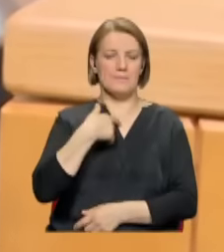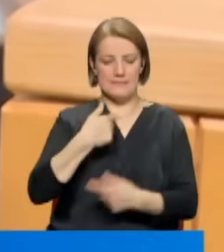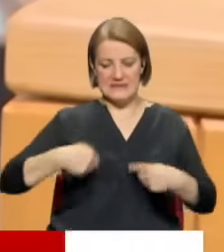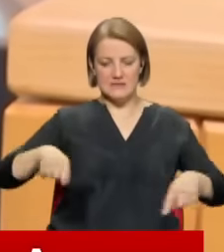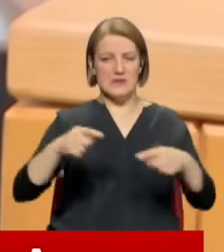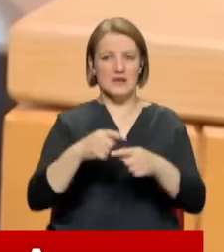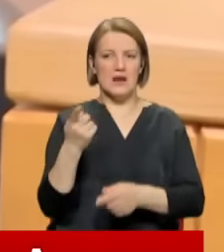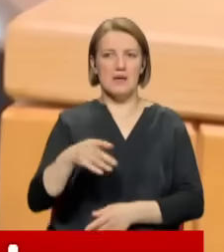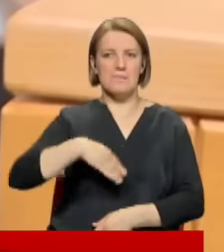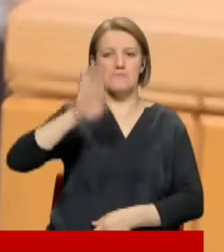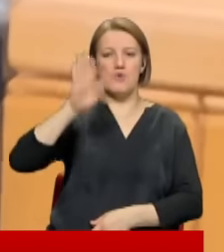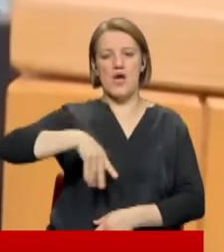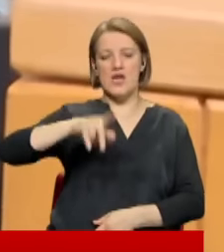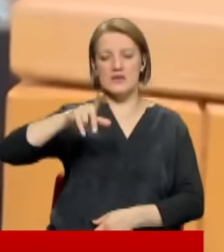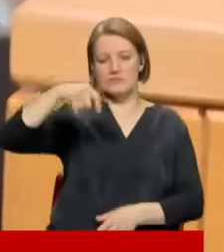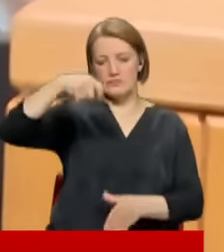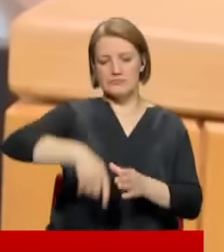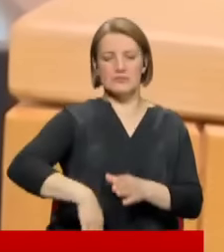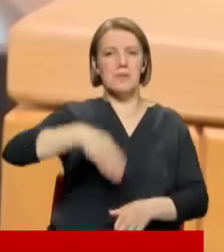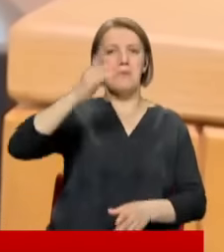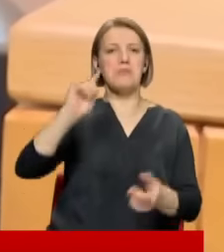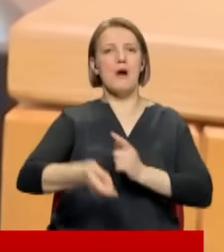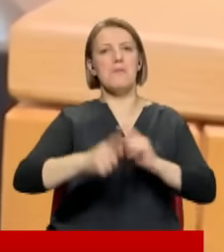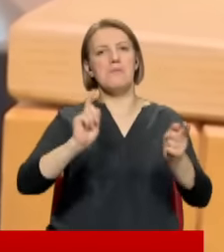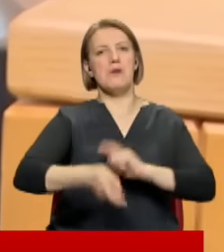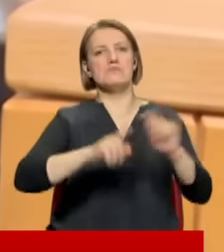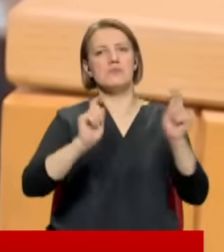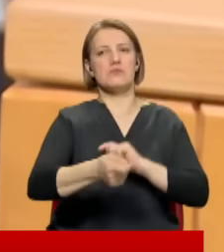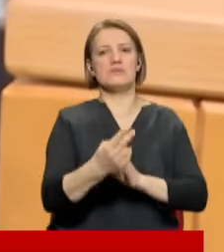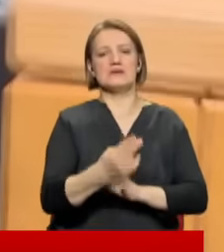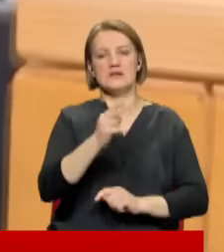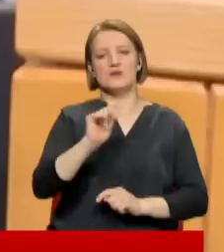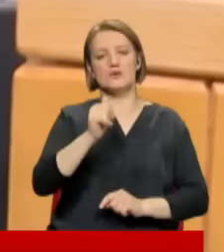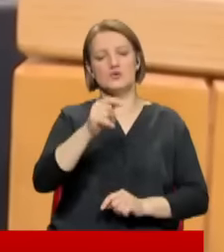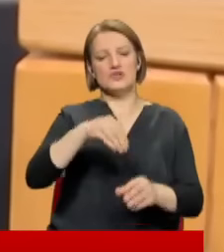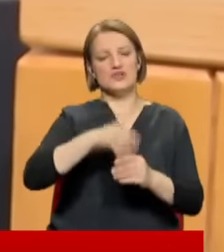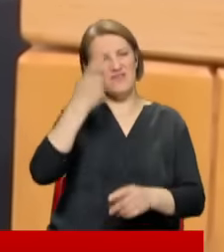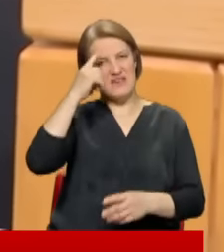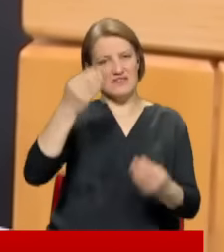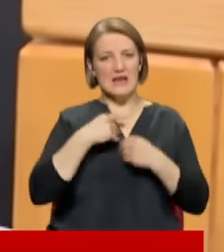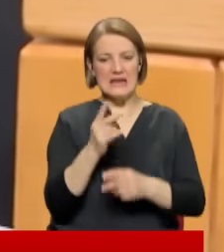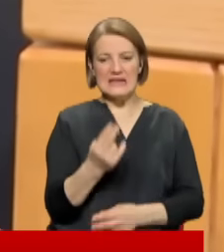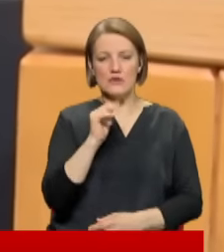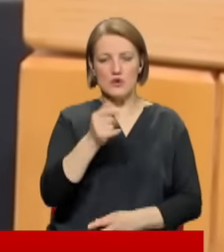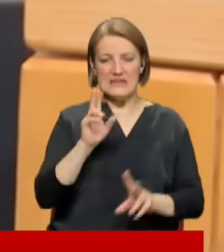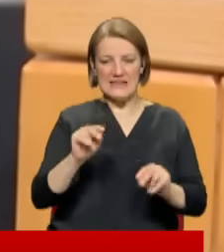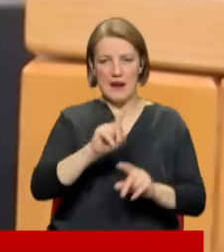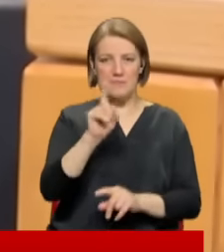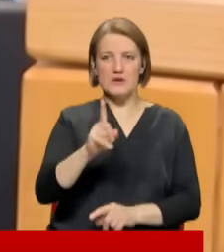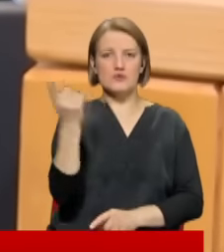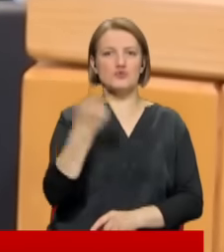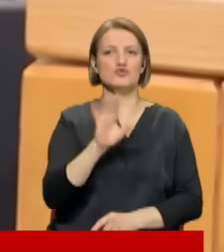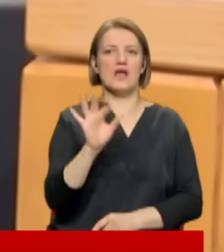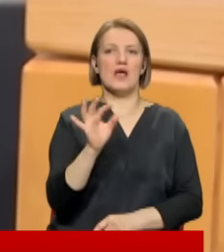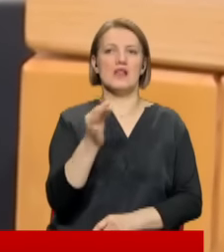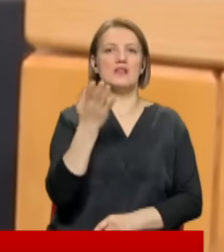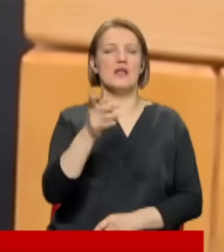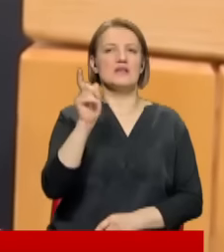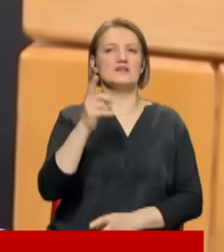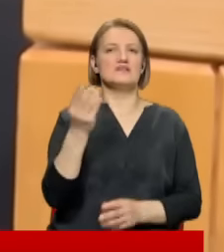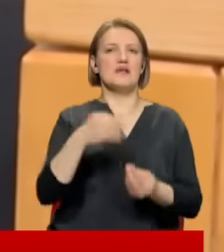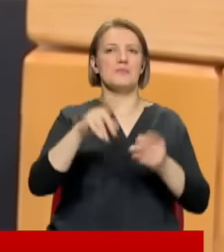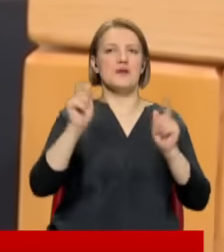Bizimkiler boyacık ipi gibi müfredat yaptık, 7 gün içinde görüş bildirin. 7 gün yeter mi deyince %50 zam yaptım, 10 gün olsun